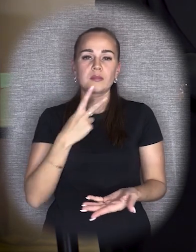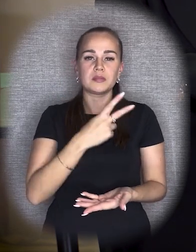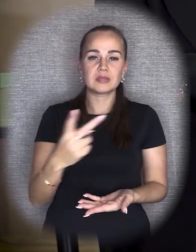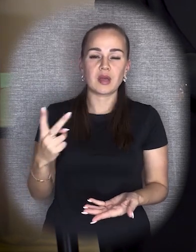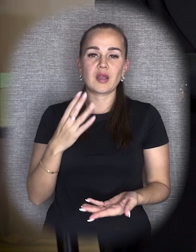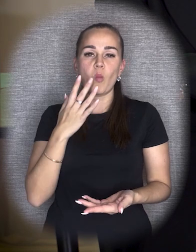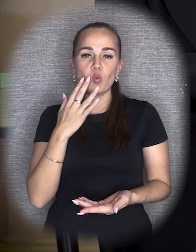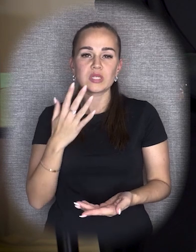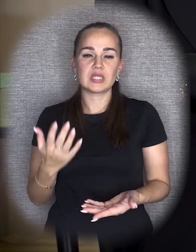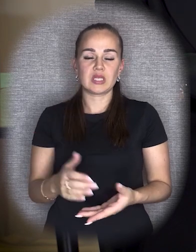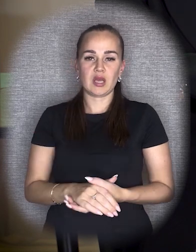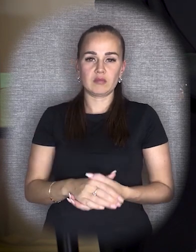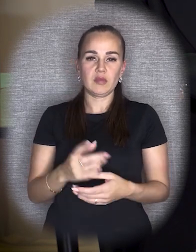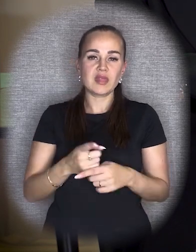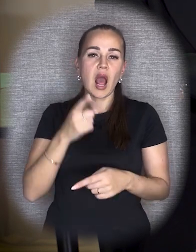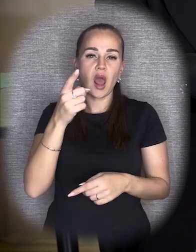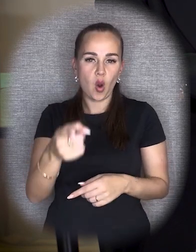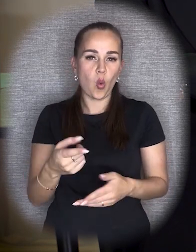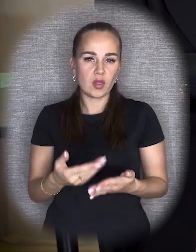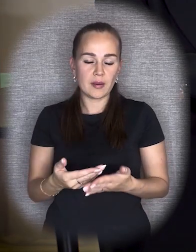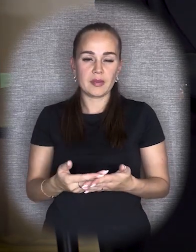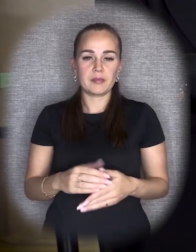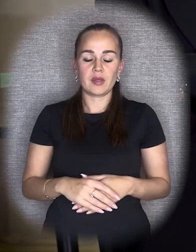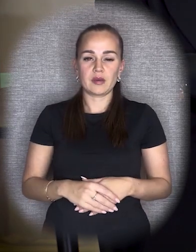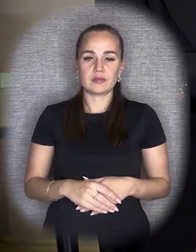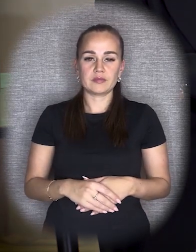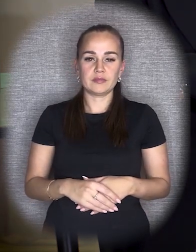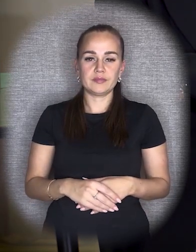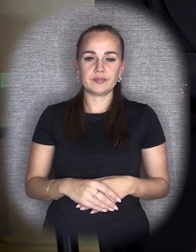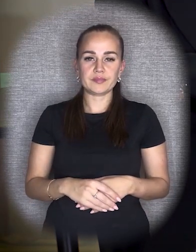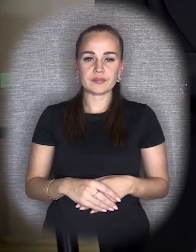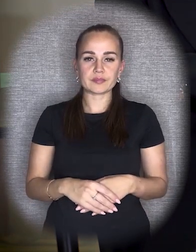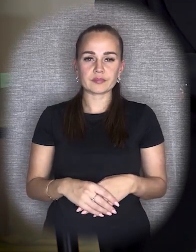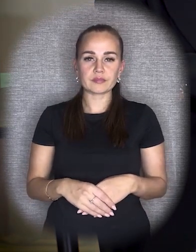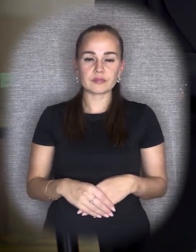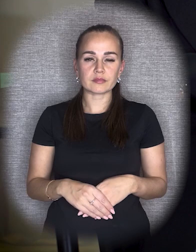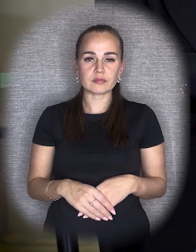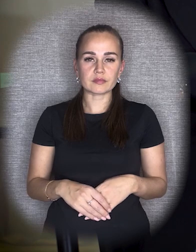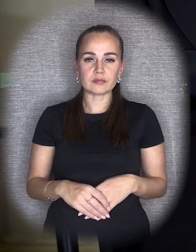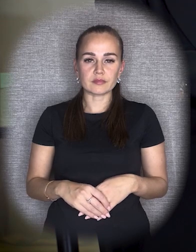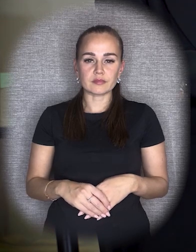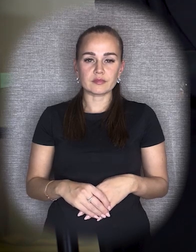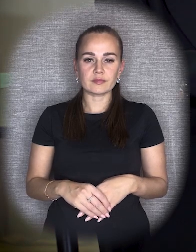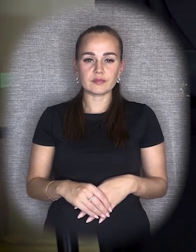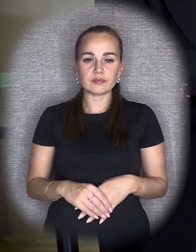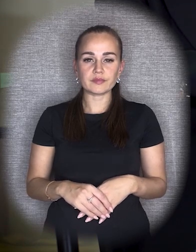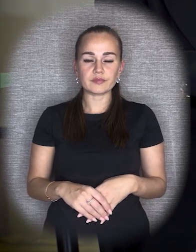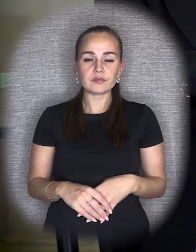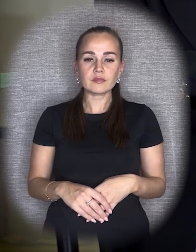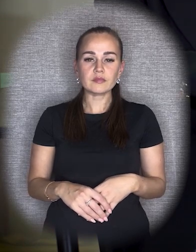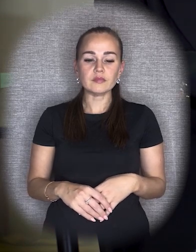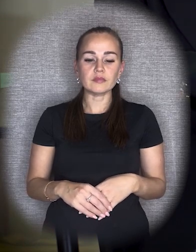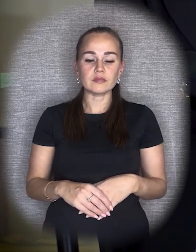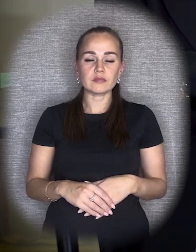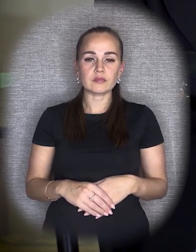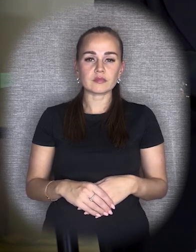музей, который расположен достаточно далеко. Или мы тоже не все коллекции далеко знаем так хорошо,